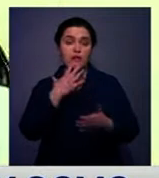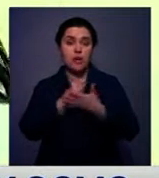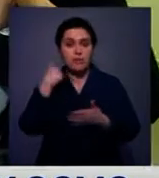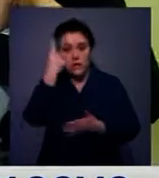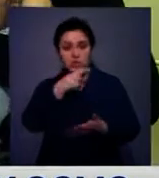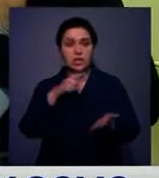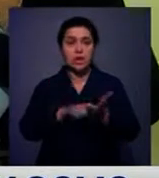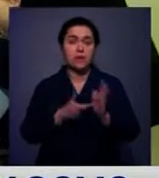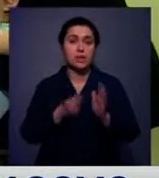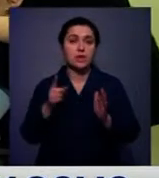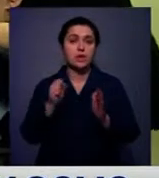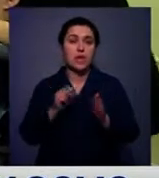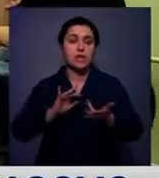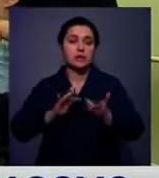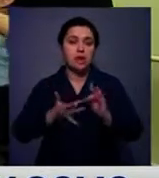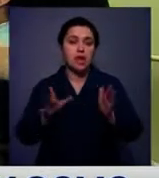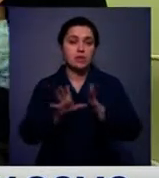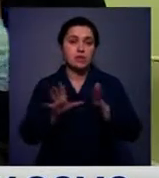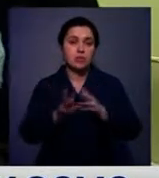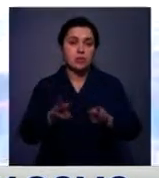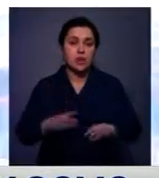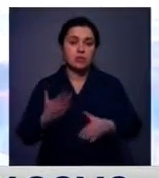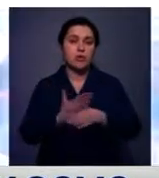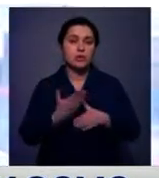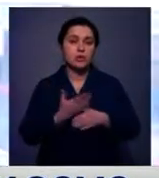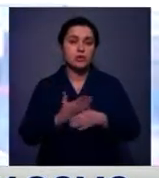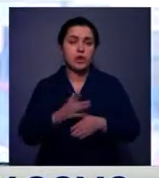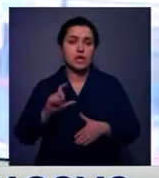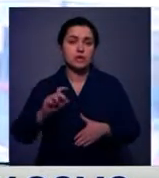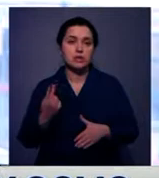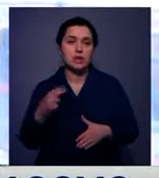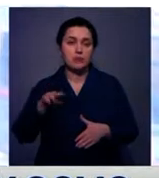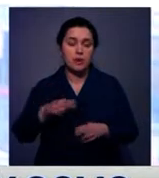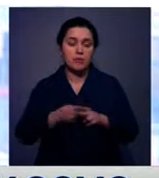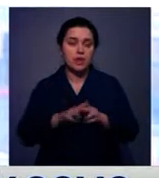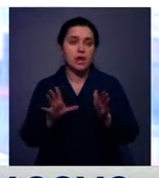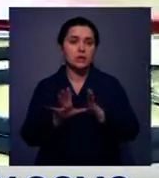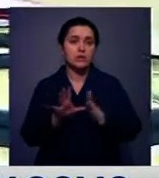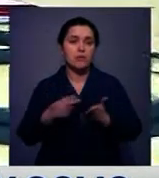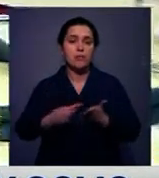своем личном кабинете на портале электронного правительства с помощью ЭЦП.